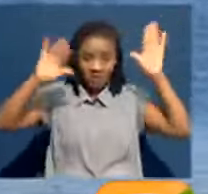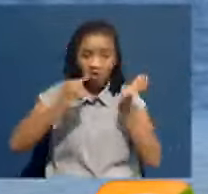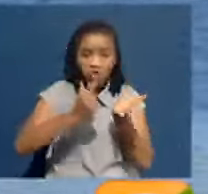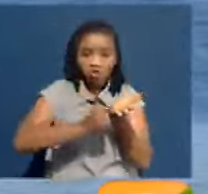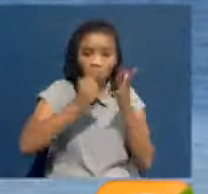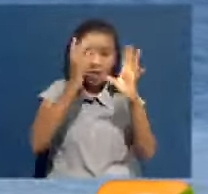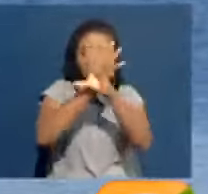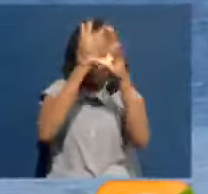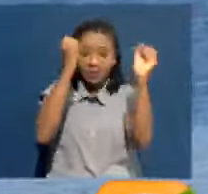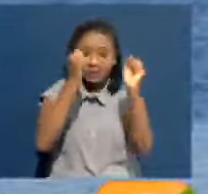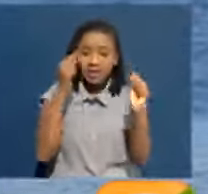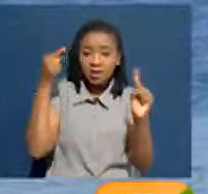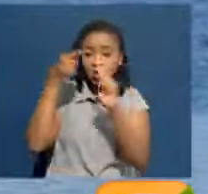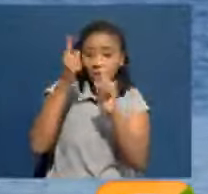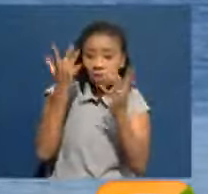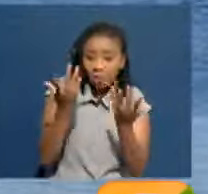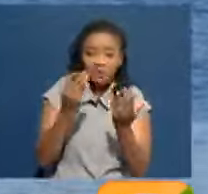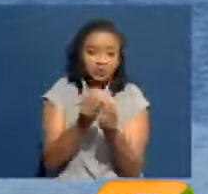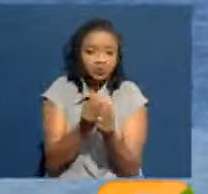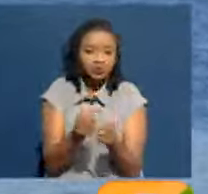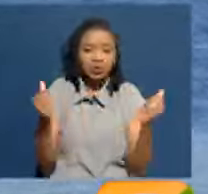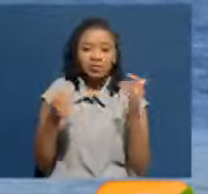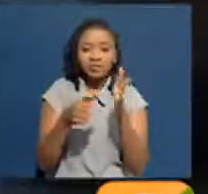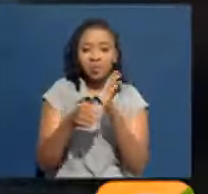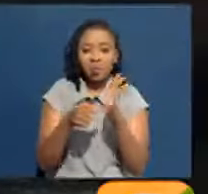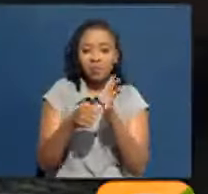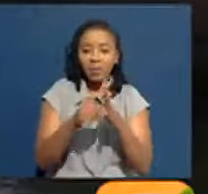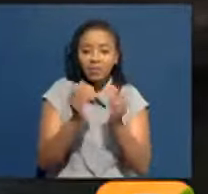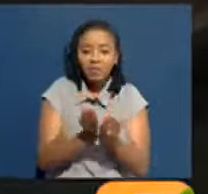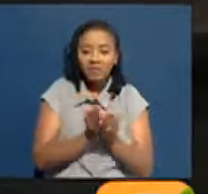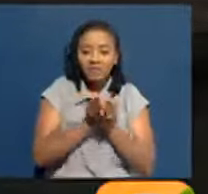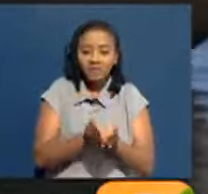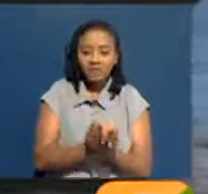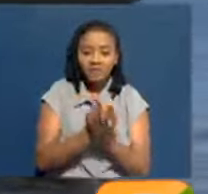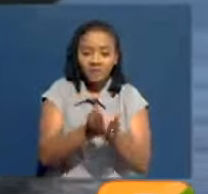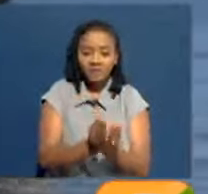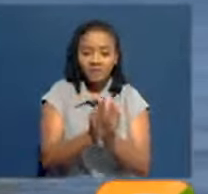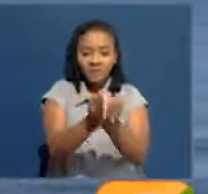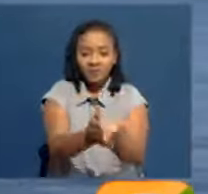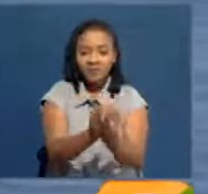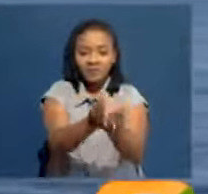za wavuvi wa Kenya walioko ziwani Victoria, hasa kwenye mpaka wa